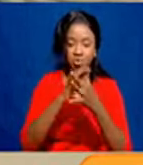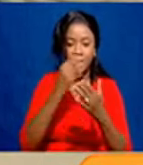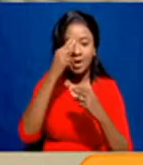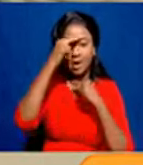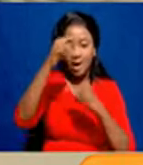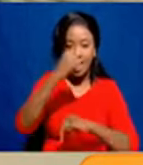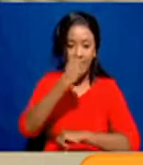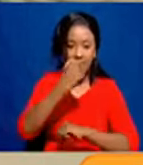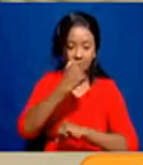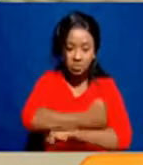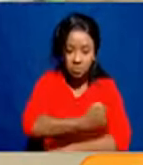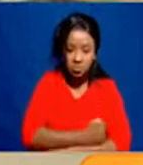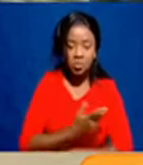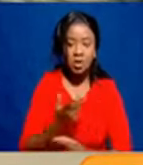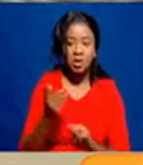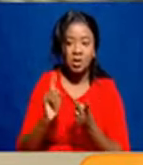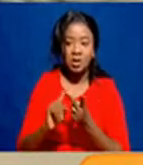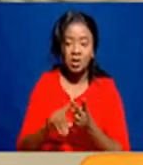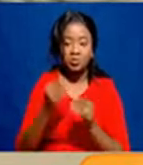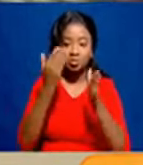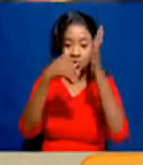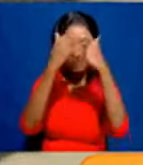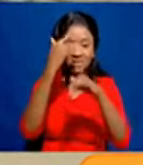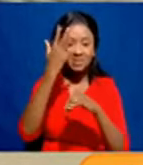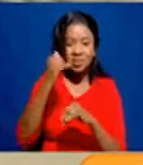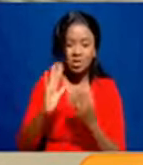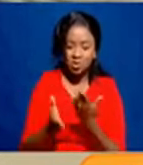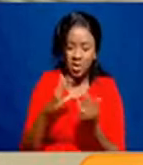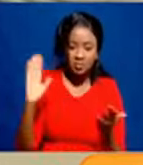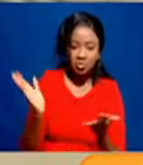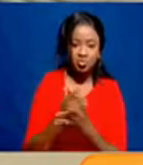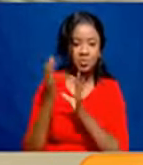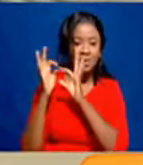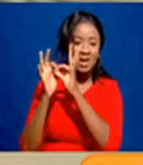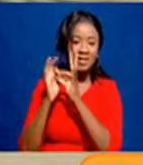ili kukabiliana na mila zilizopitwa na wakati. Collins